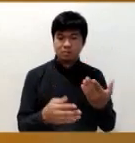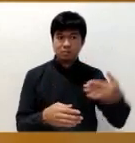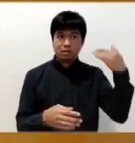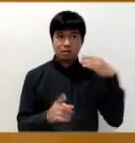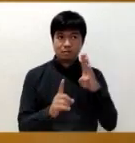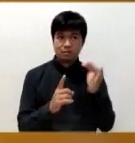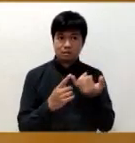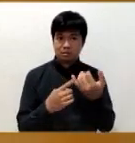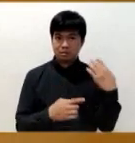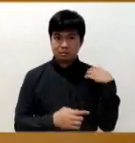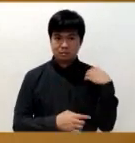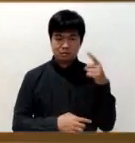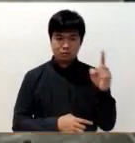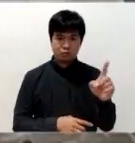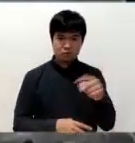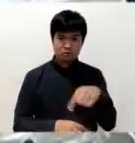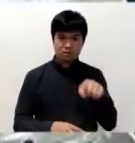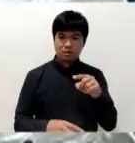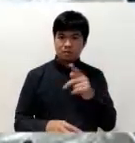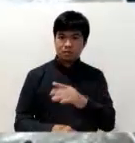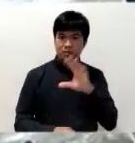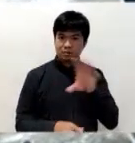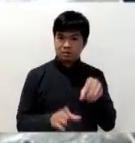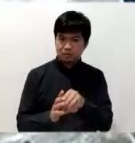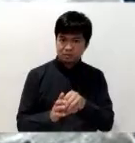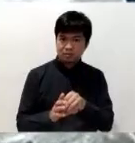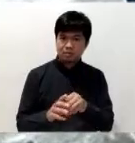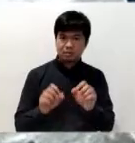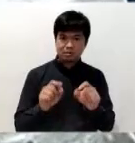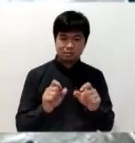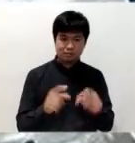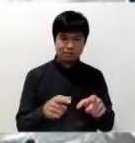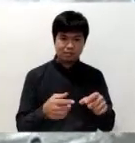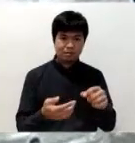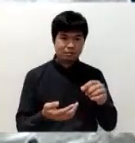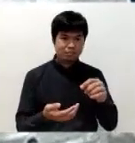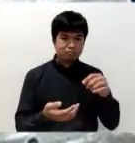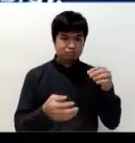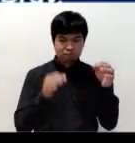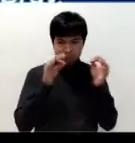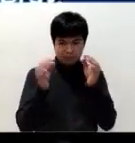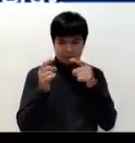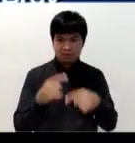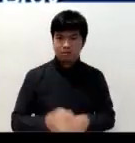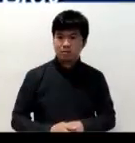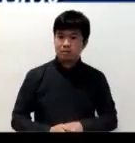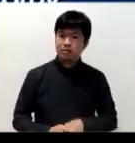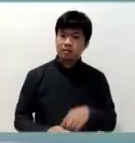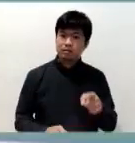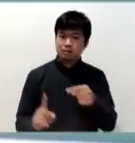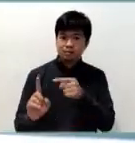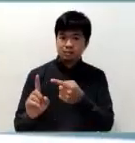at sangkot umano sa illegal na droga. Posibleng pinag-initan daw si Abya dahil sa akalang siya ang nagsisiwalat